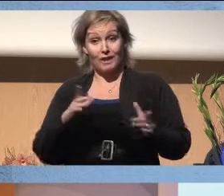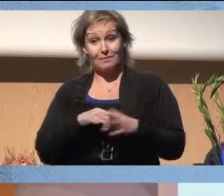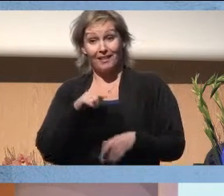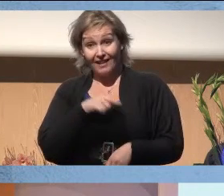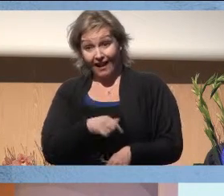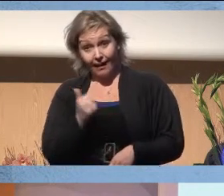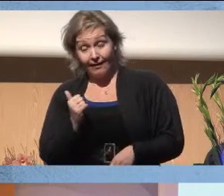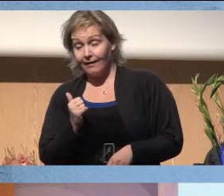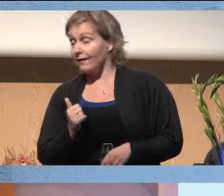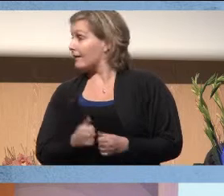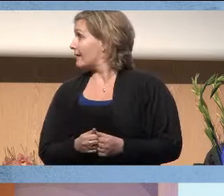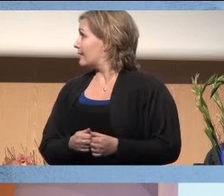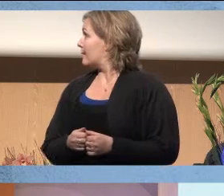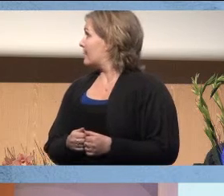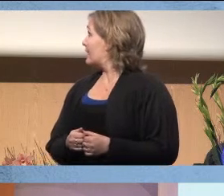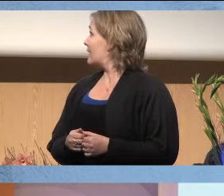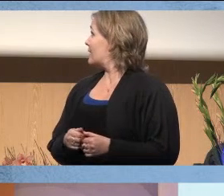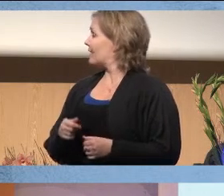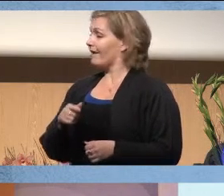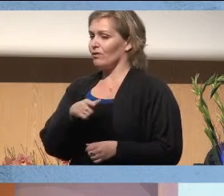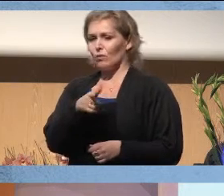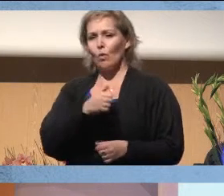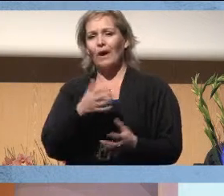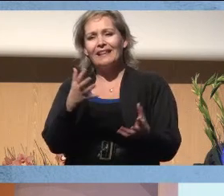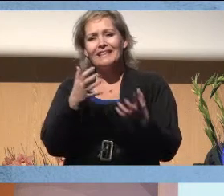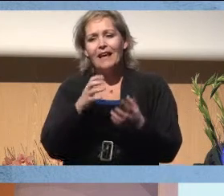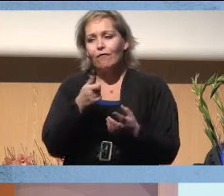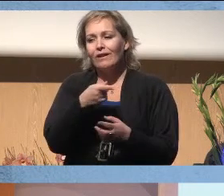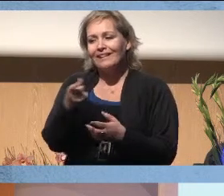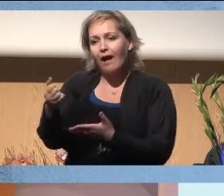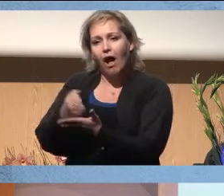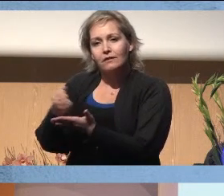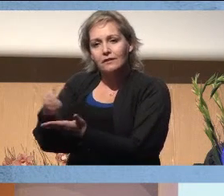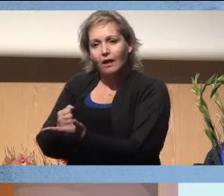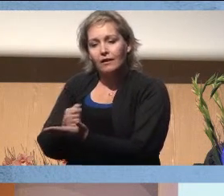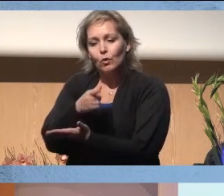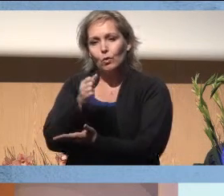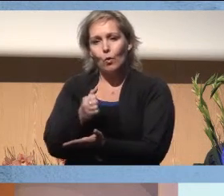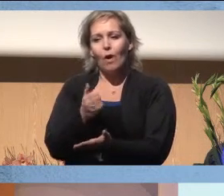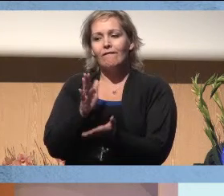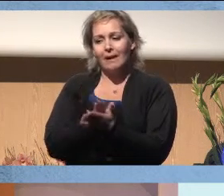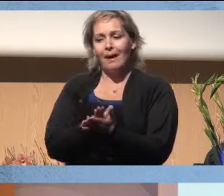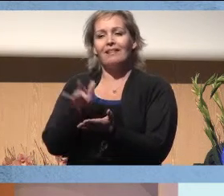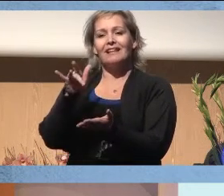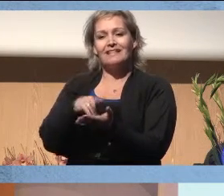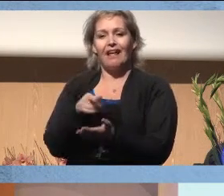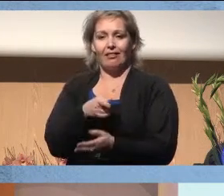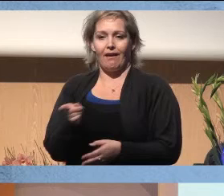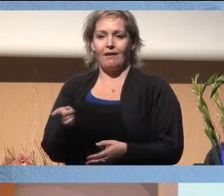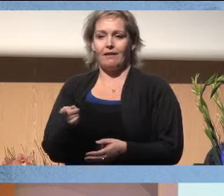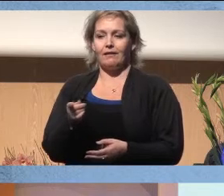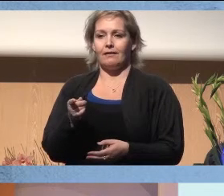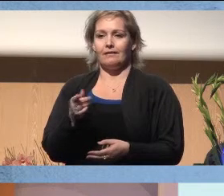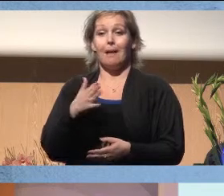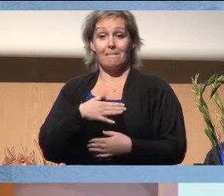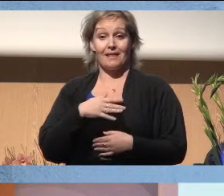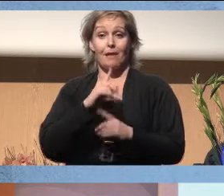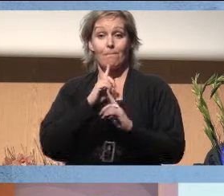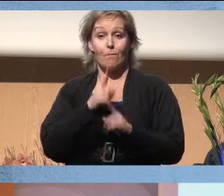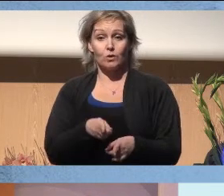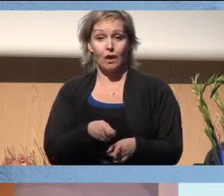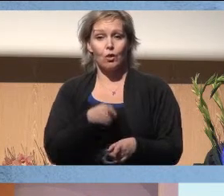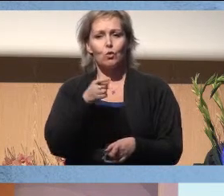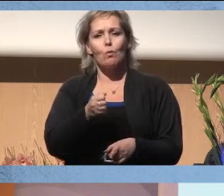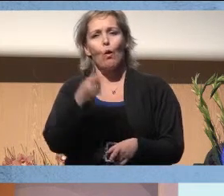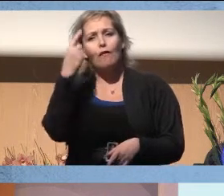det, så må du interessere deg for de ansatte, og du må være til stede. Det min påstand. Du